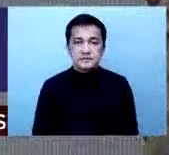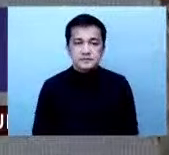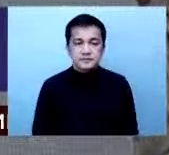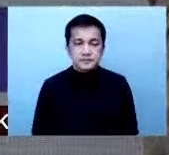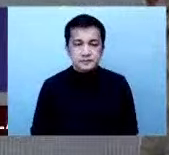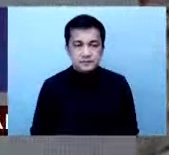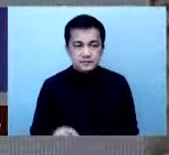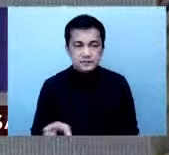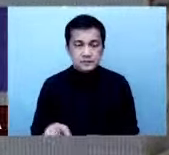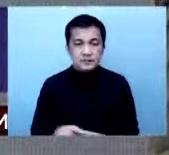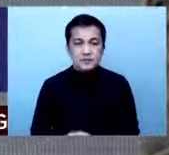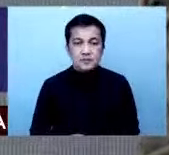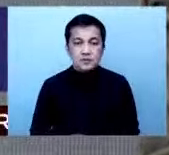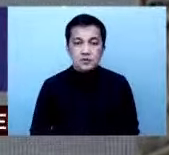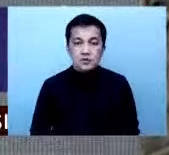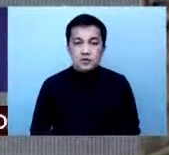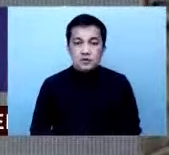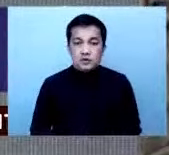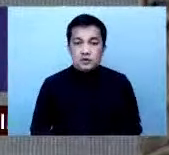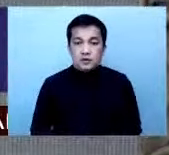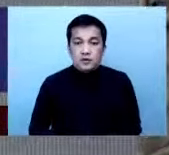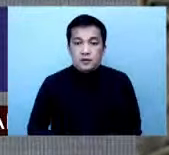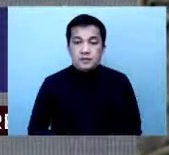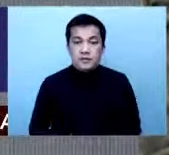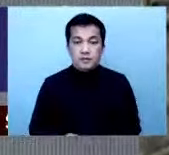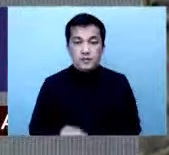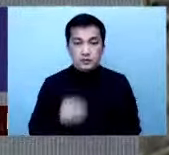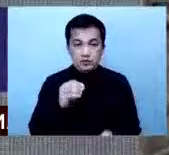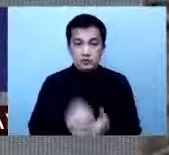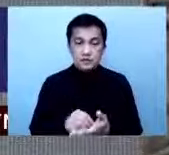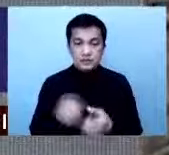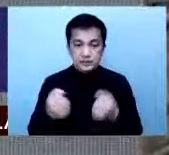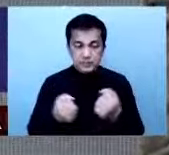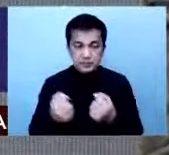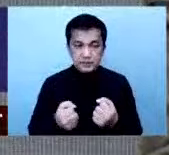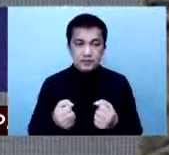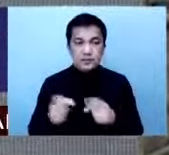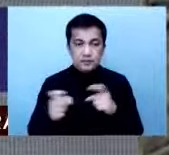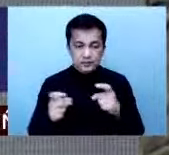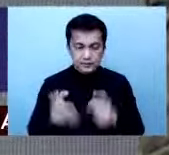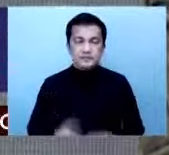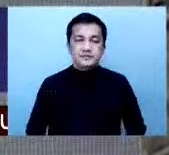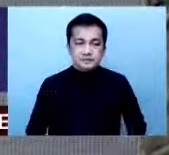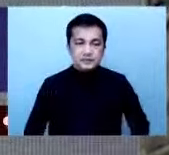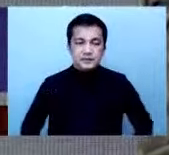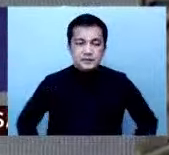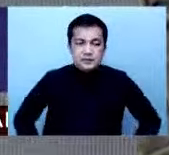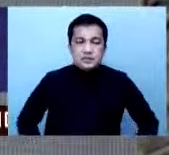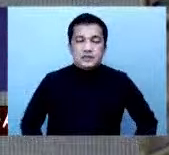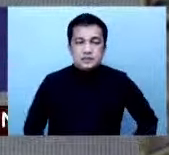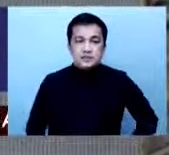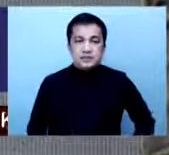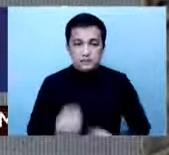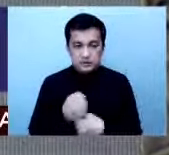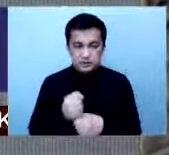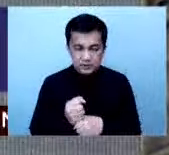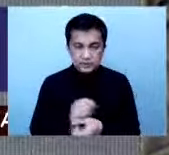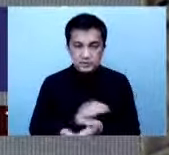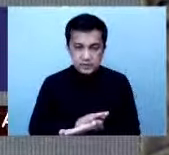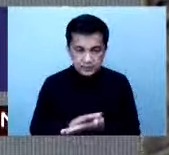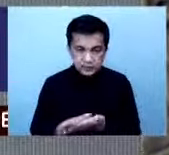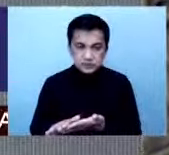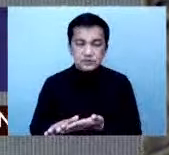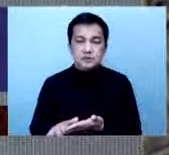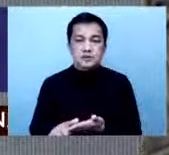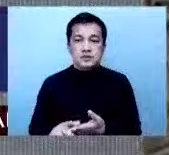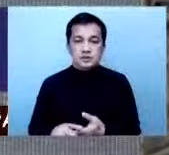mapabaya uutang ng driver operator kaya ginagawa nating maayos at ginagawa nating